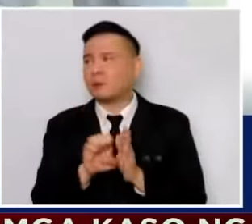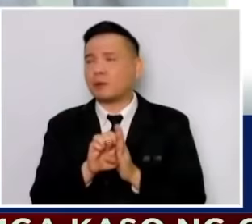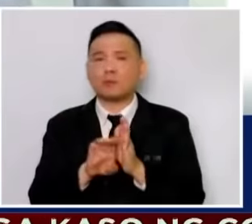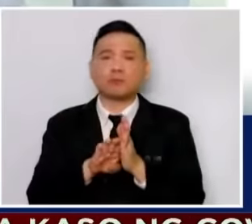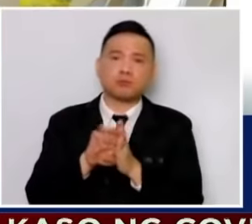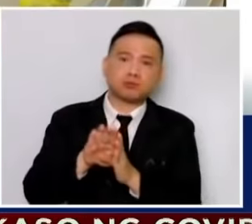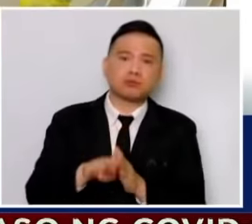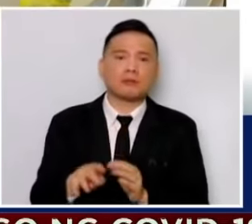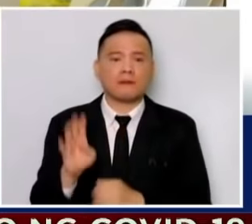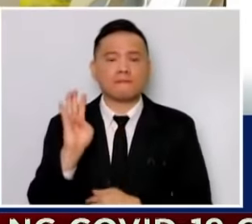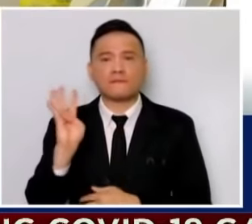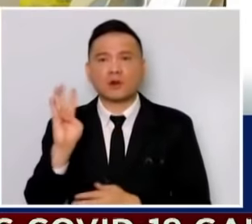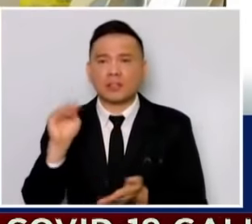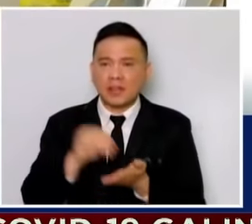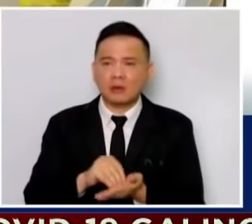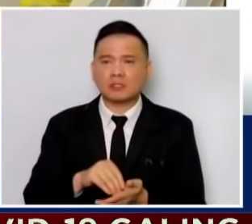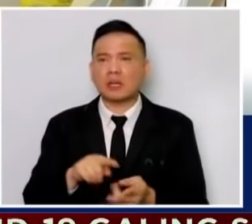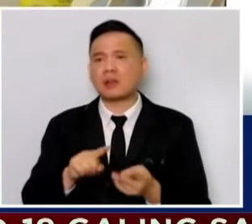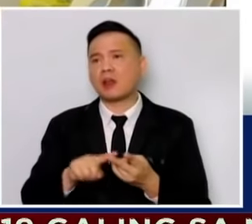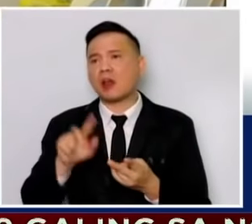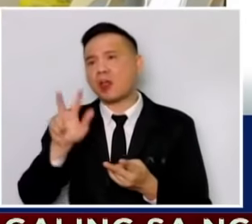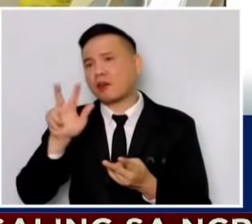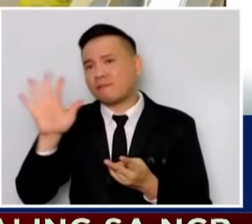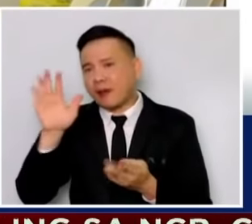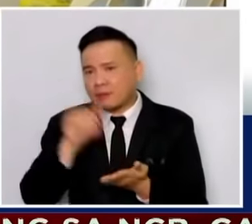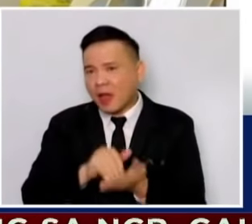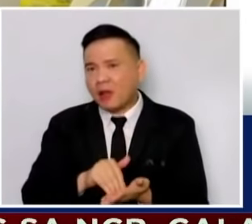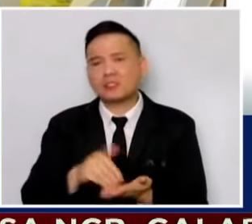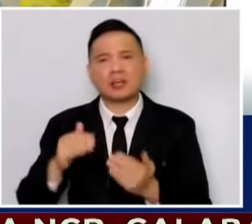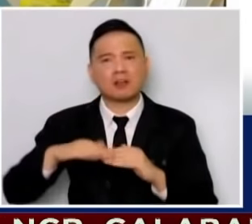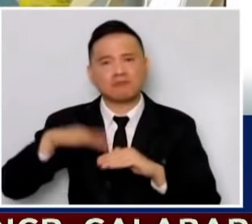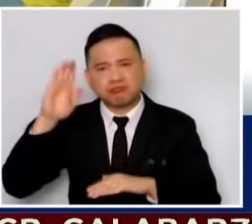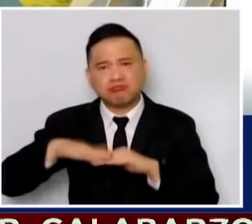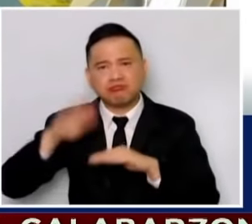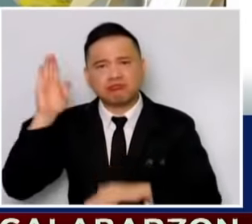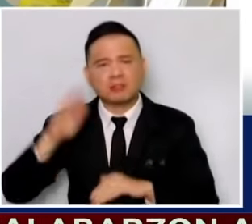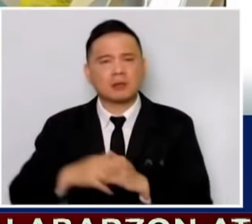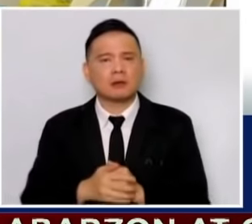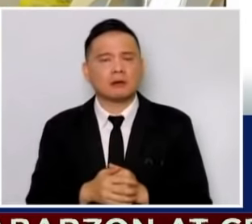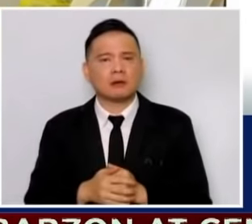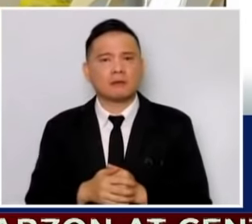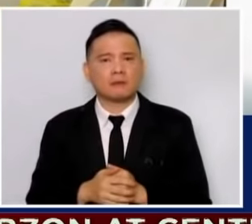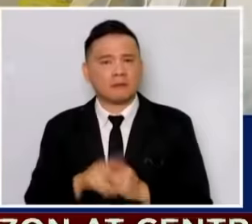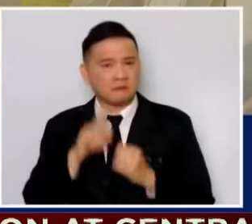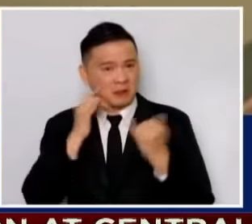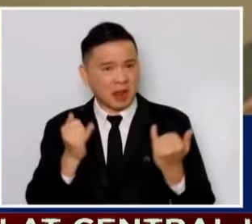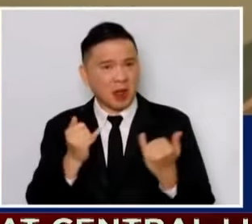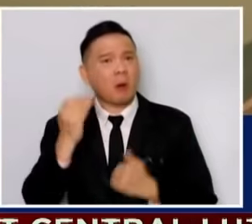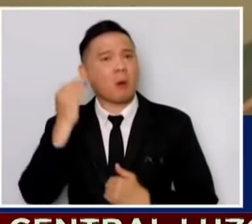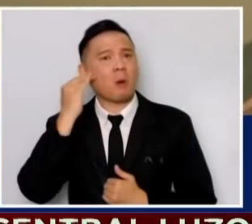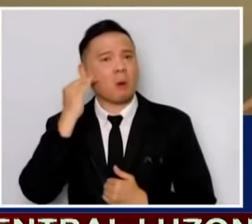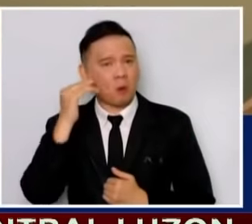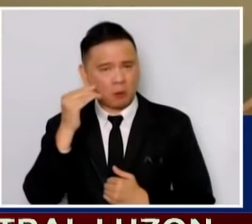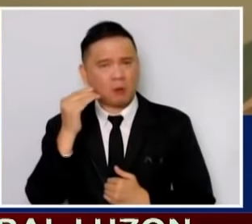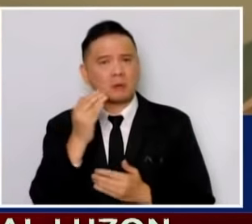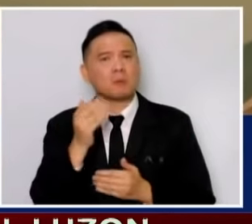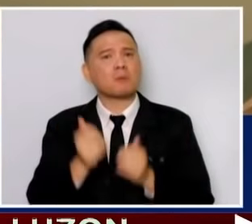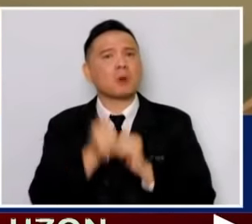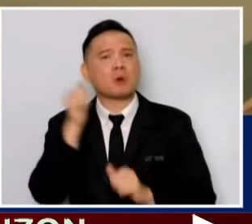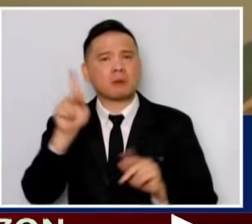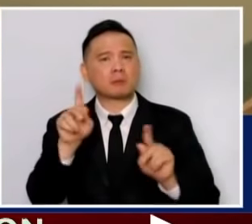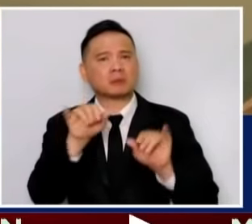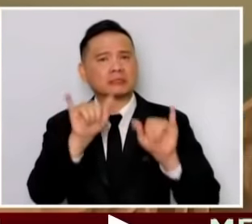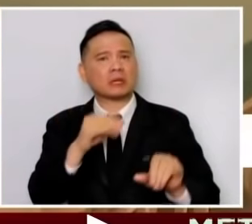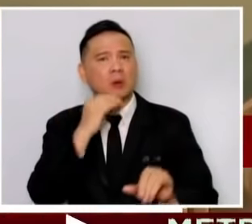40,000 cases, 35,000 cases. But from what I know, many people are just staying at home and getting well. Samantala, inatasan na